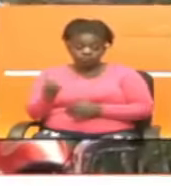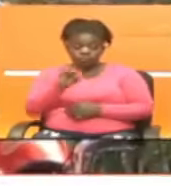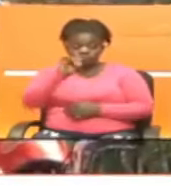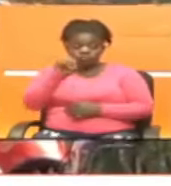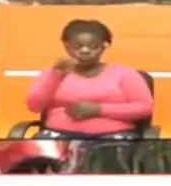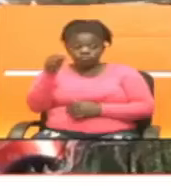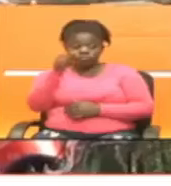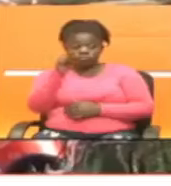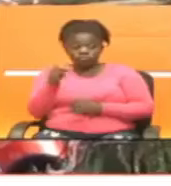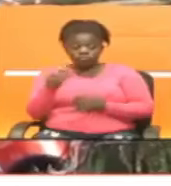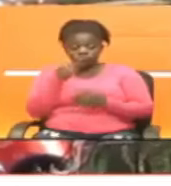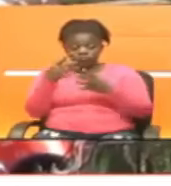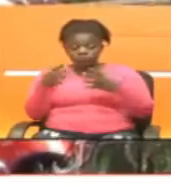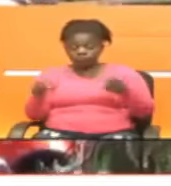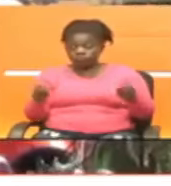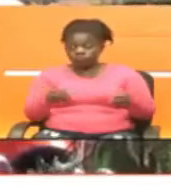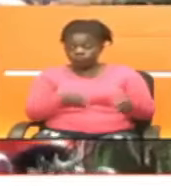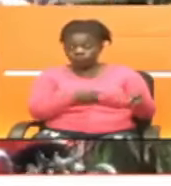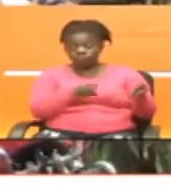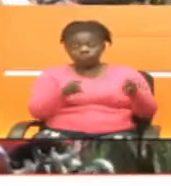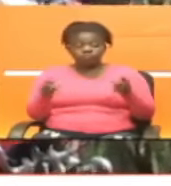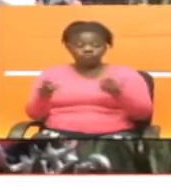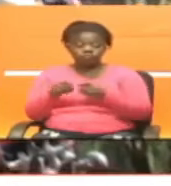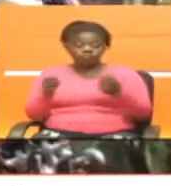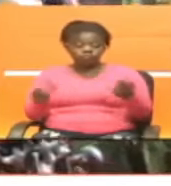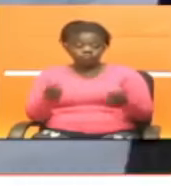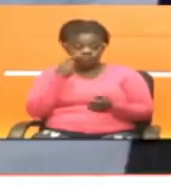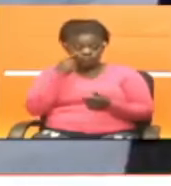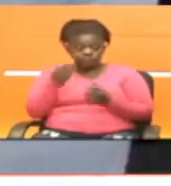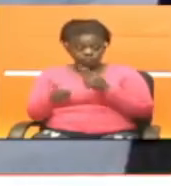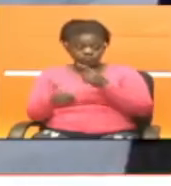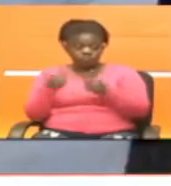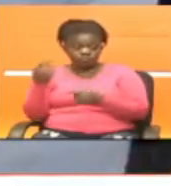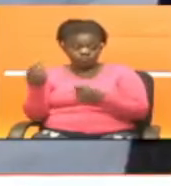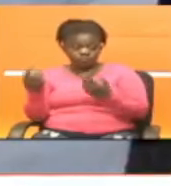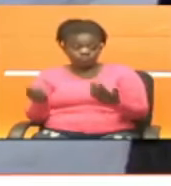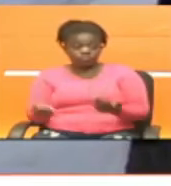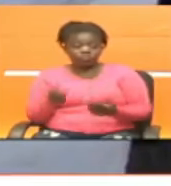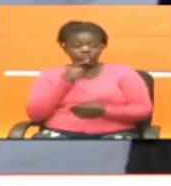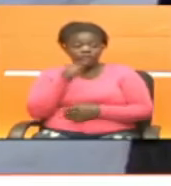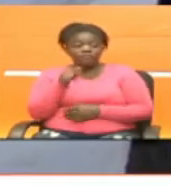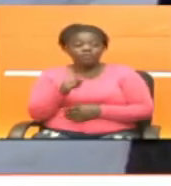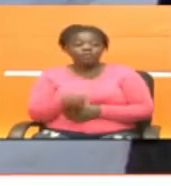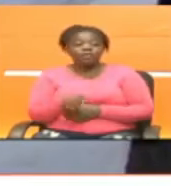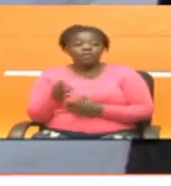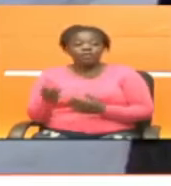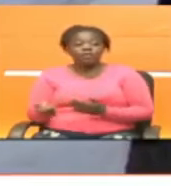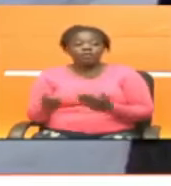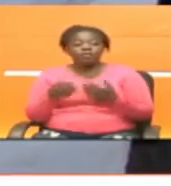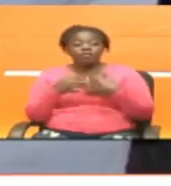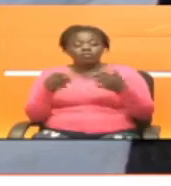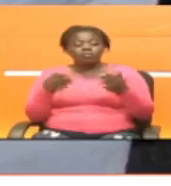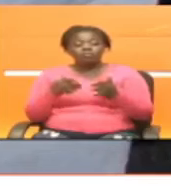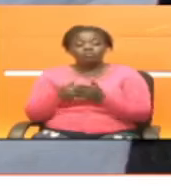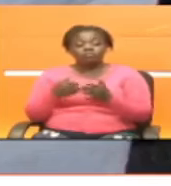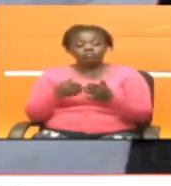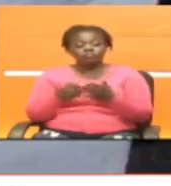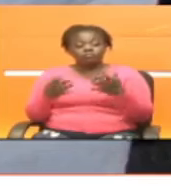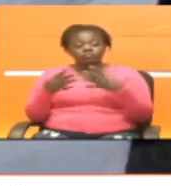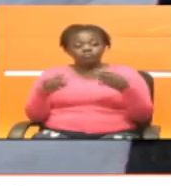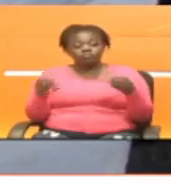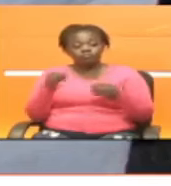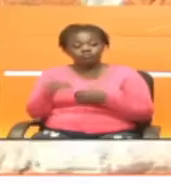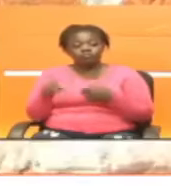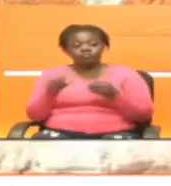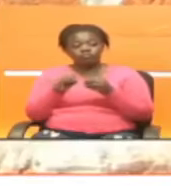Ssekazambi yabuze mu mbula yeemu kyokka ne basanga yatiddwa n'atandi musigi kitaawe Sibuliba agudde omusango ogw'okubula kwa